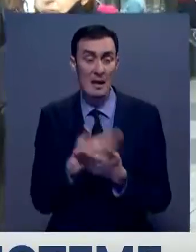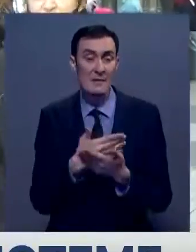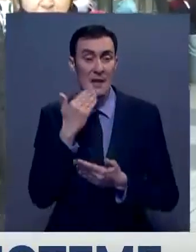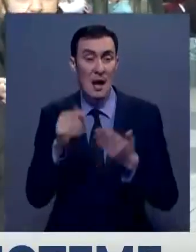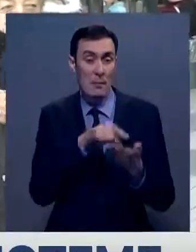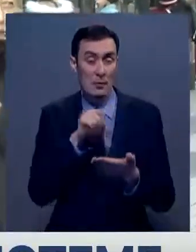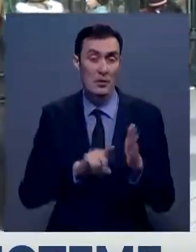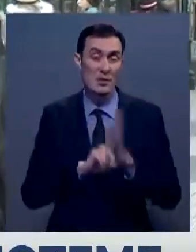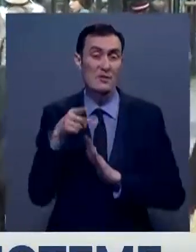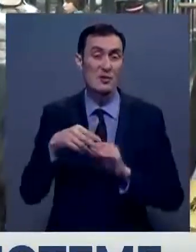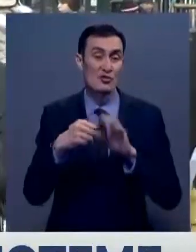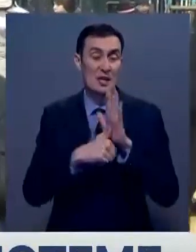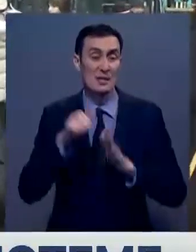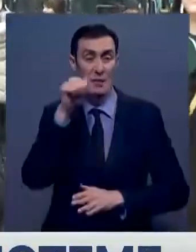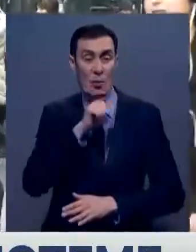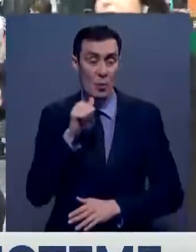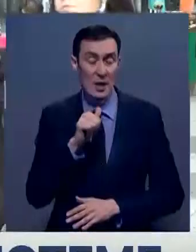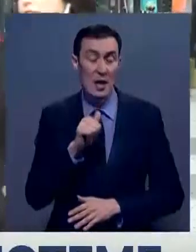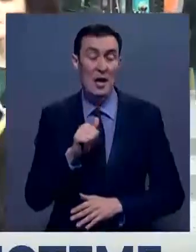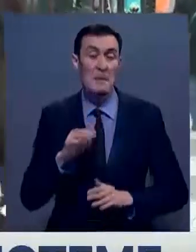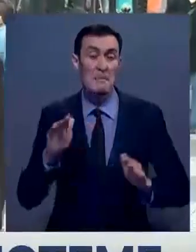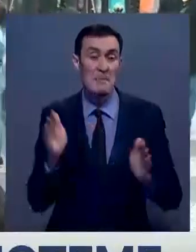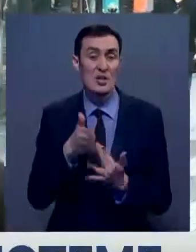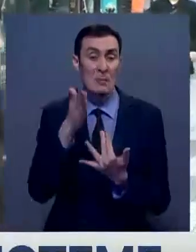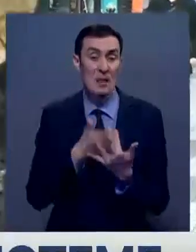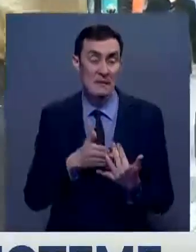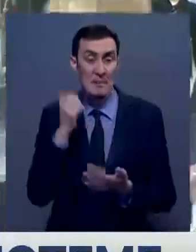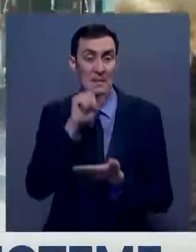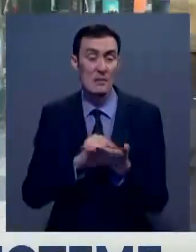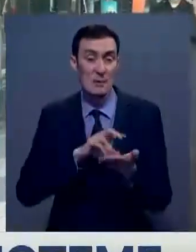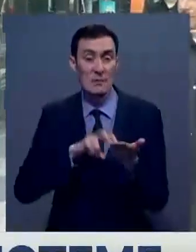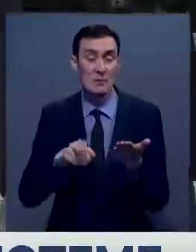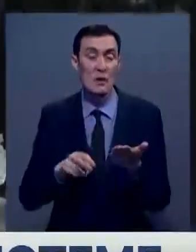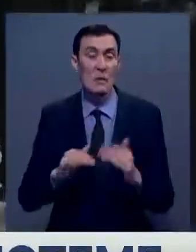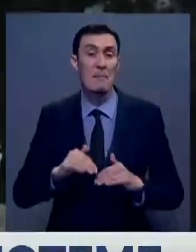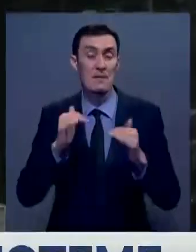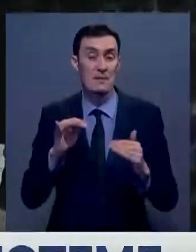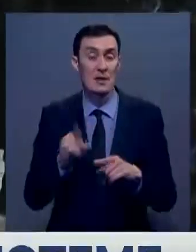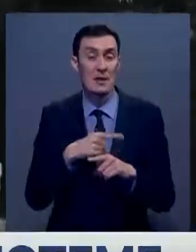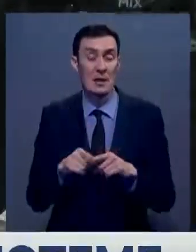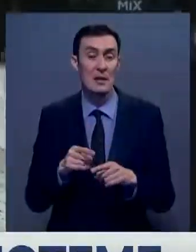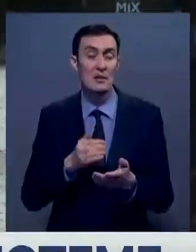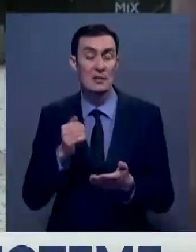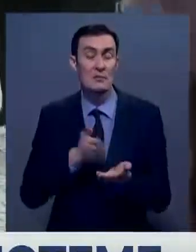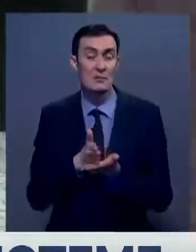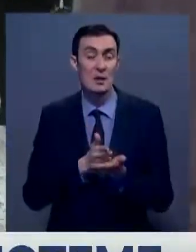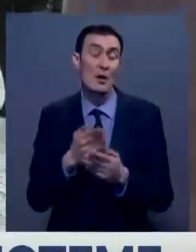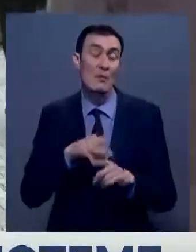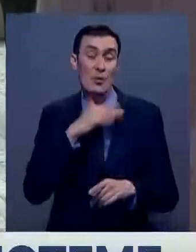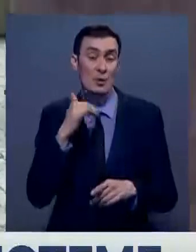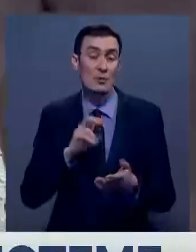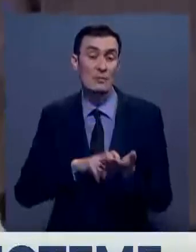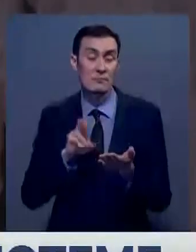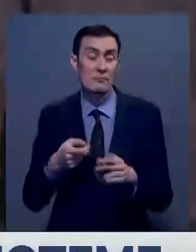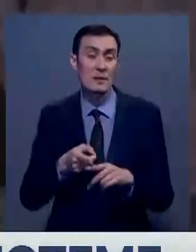опрос, начиная с 2016 года, меньше половины всех пенсионеров ушли на покой по выслуге лет или страховому стажу. Большинство же отправились